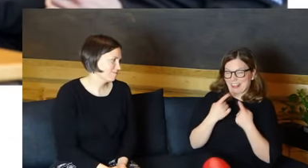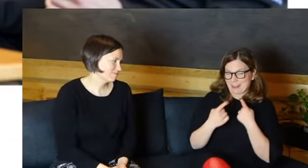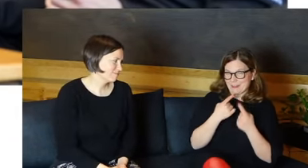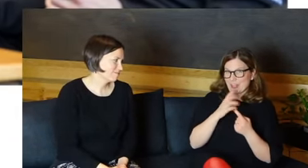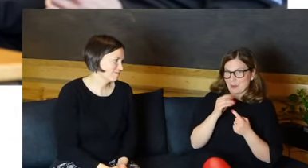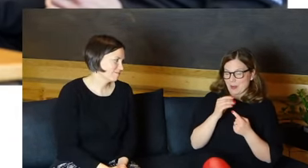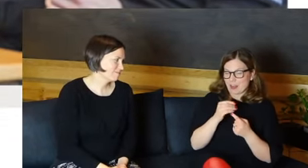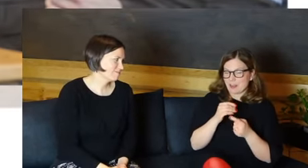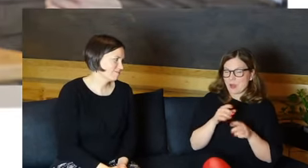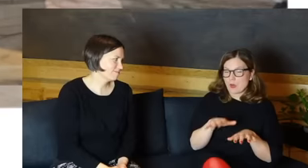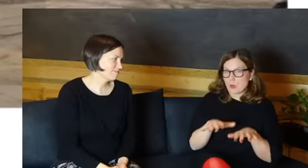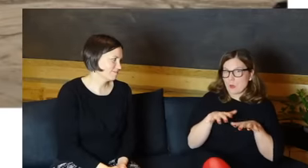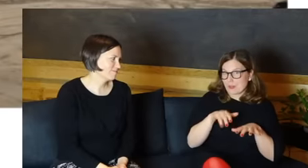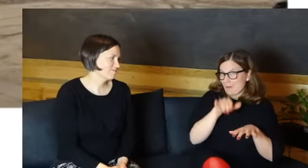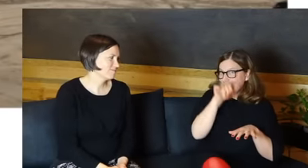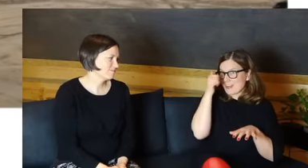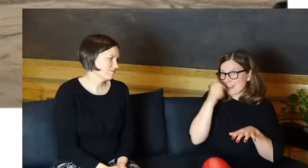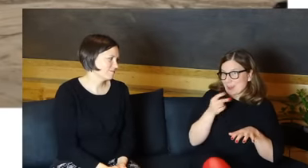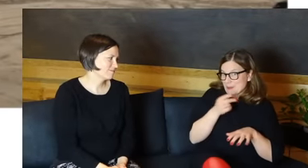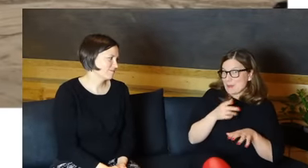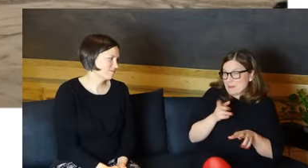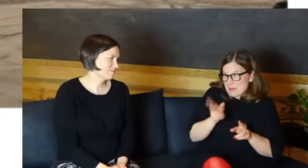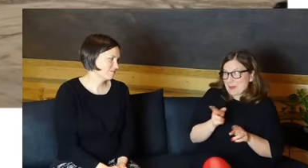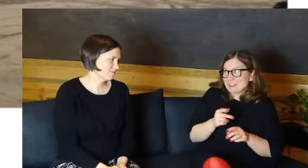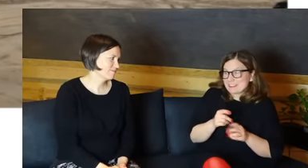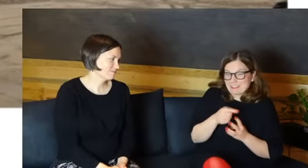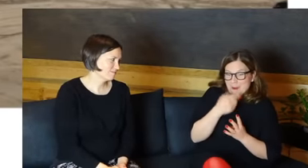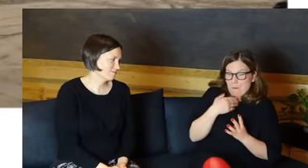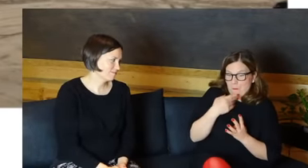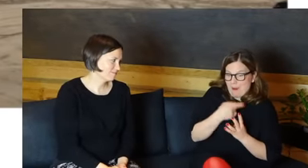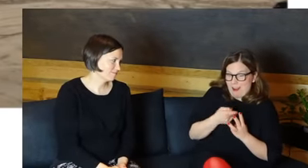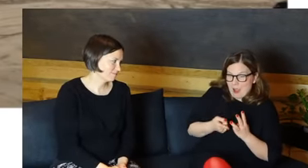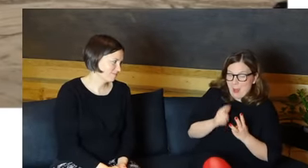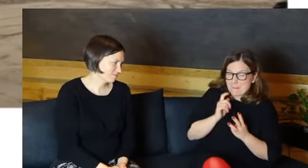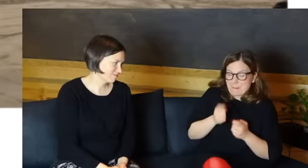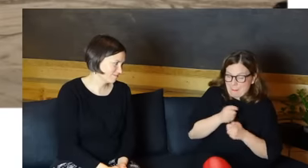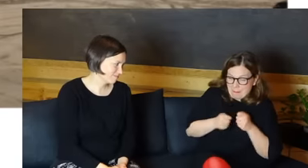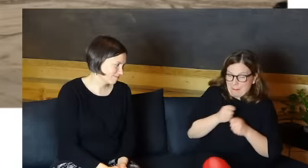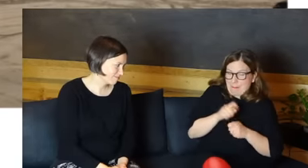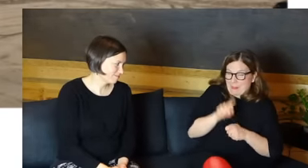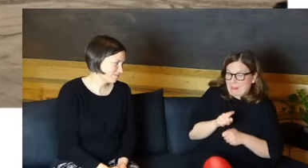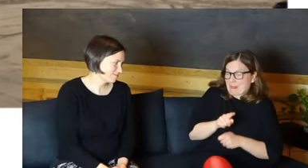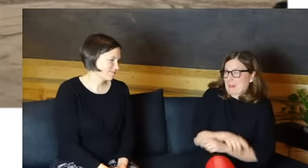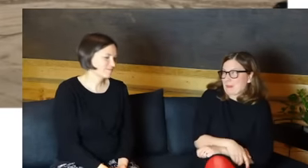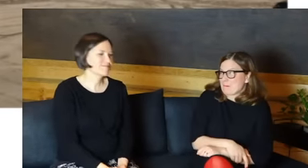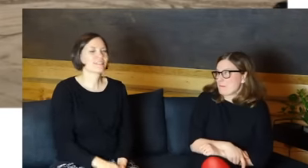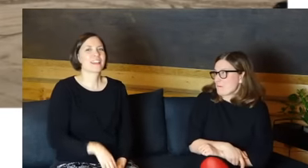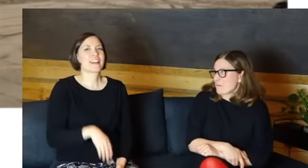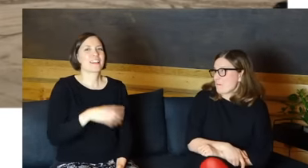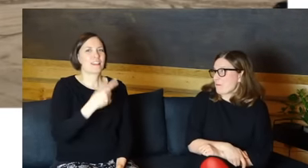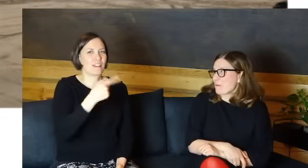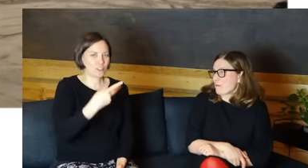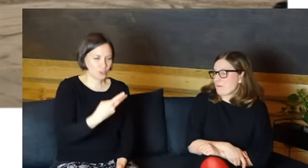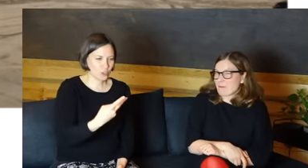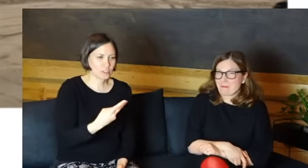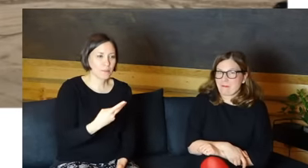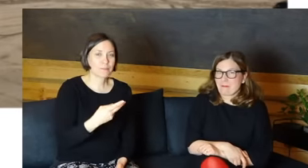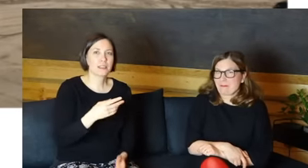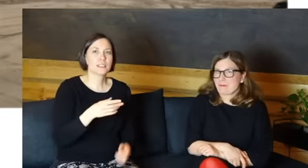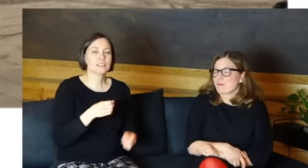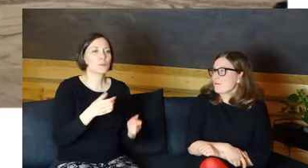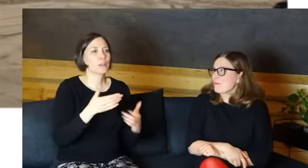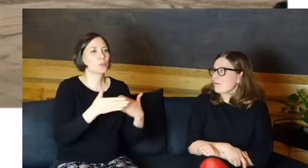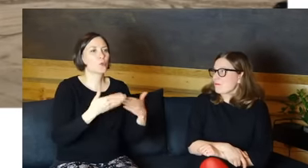Se yllättävän vaikea kysymys oli toi. Yes. Kysymys 12. Mikä on euroissa suurin yksittäinen työkohde